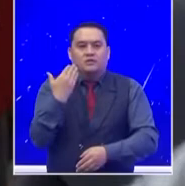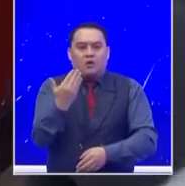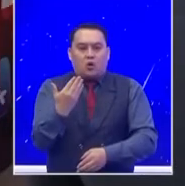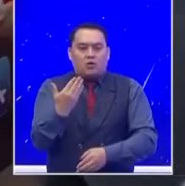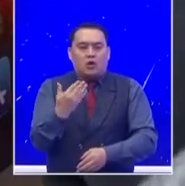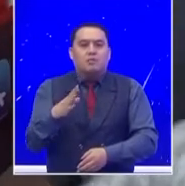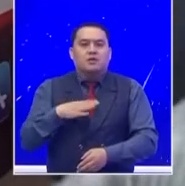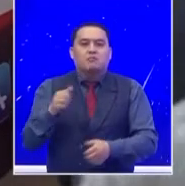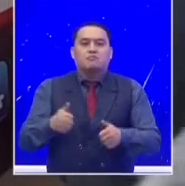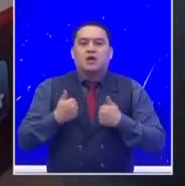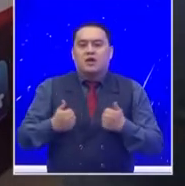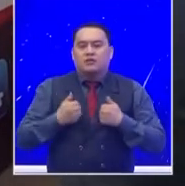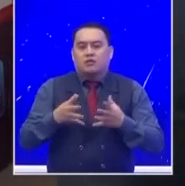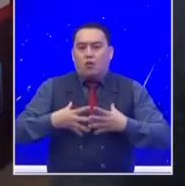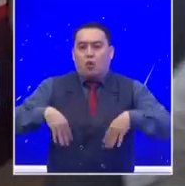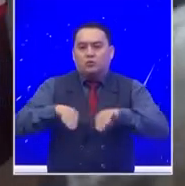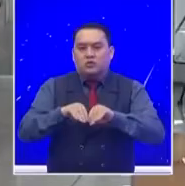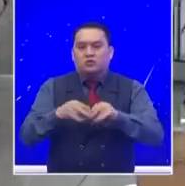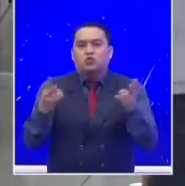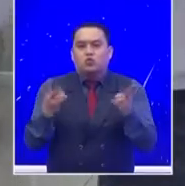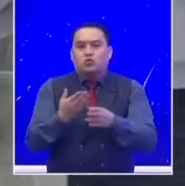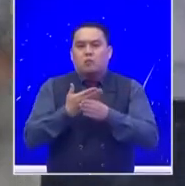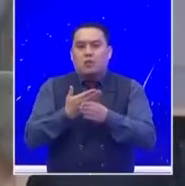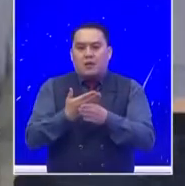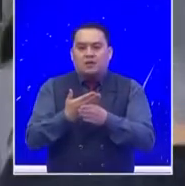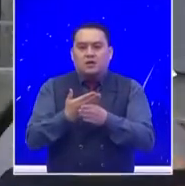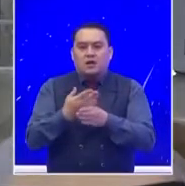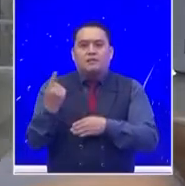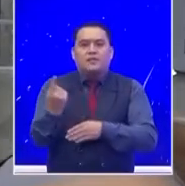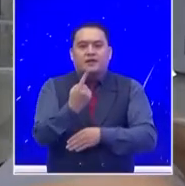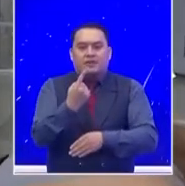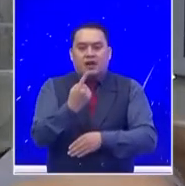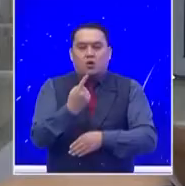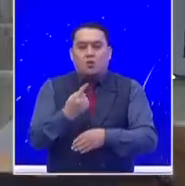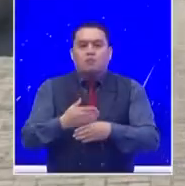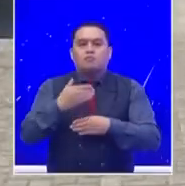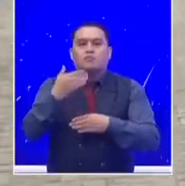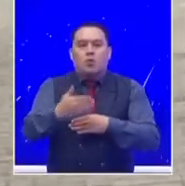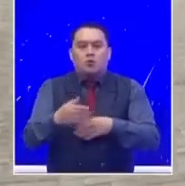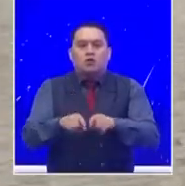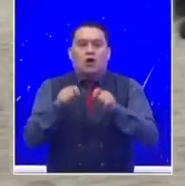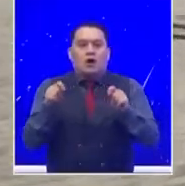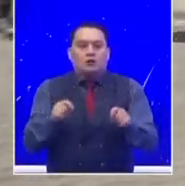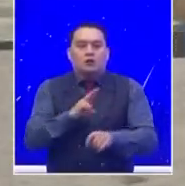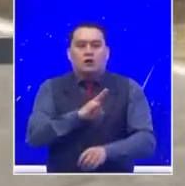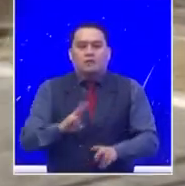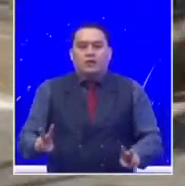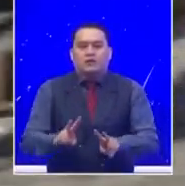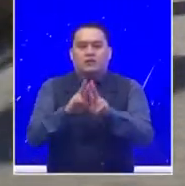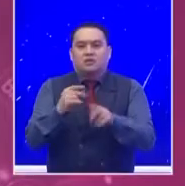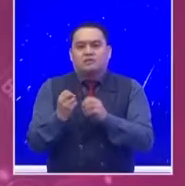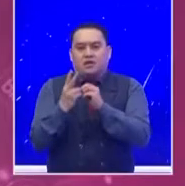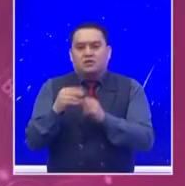То есть быть полезным обществу и помогать нуждающимся. Этот фронт-офис первый региональный, после республиканского, открытого в Нур-Султане 12